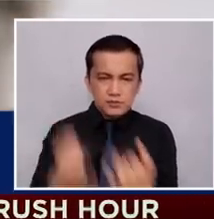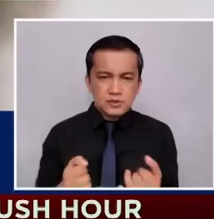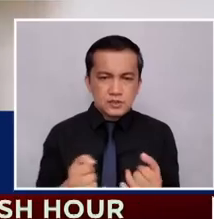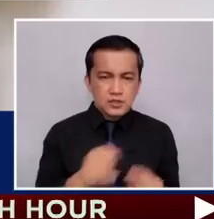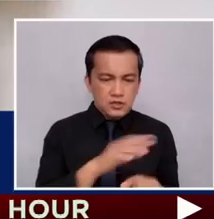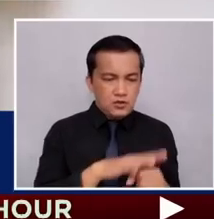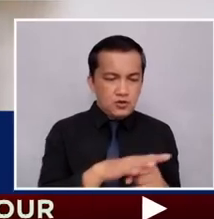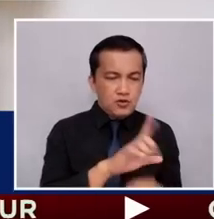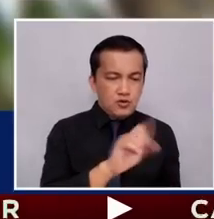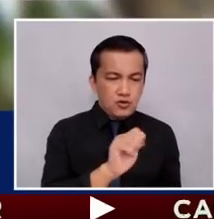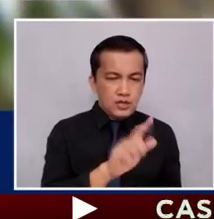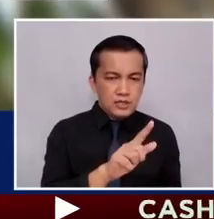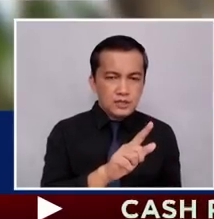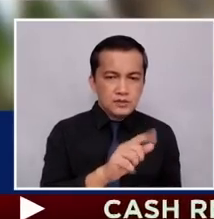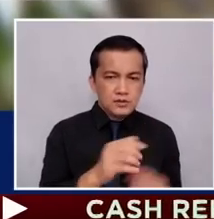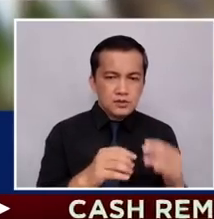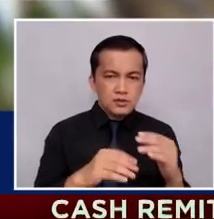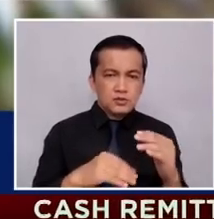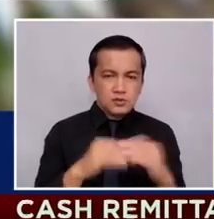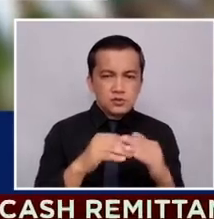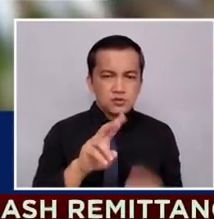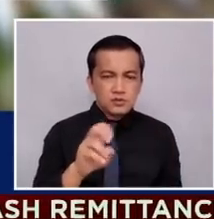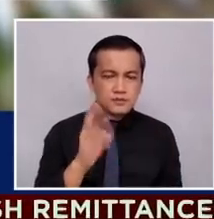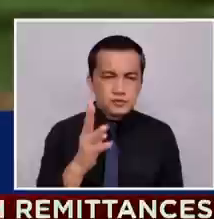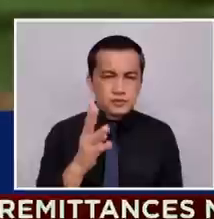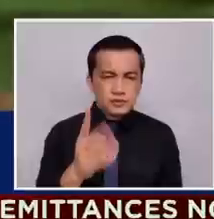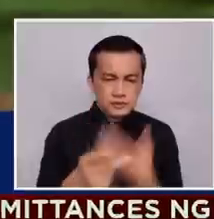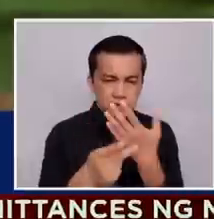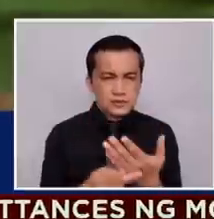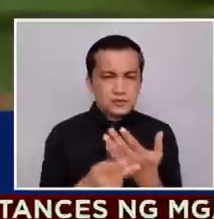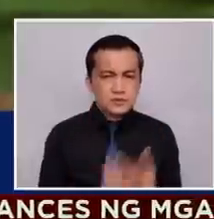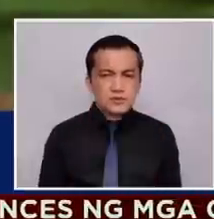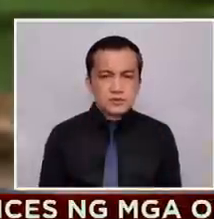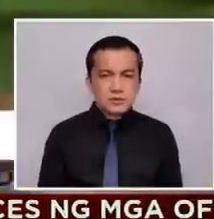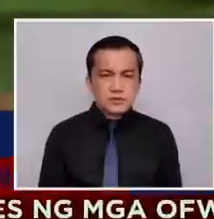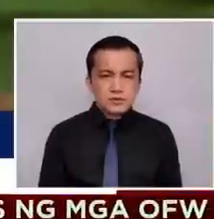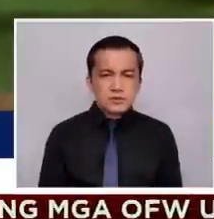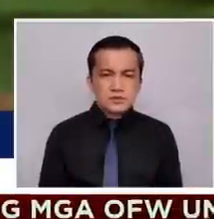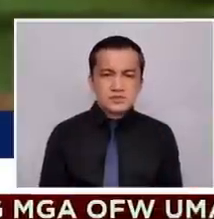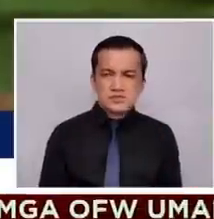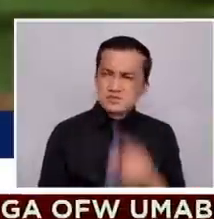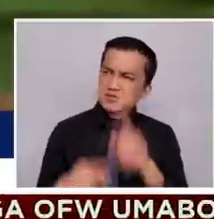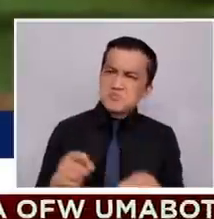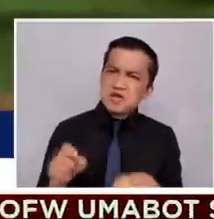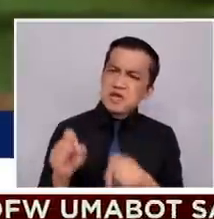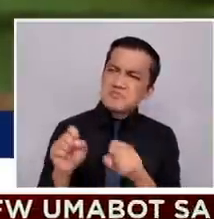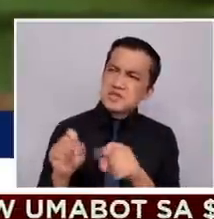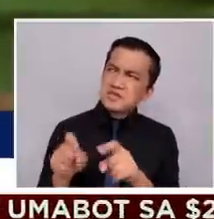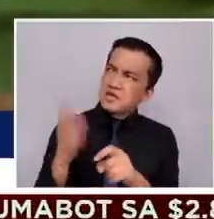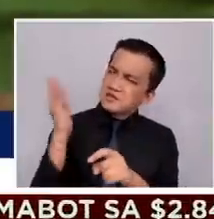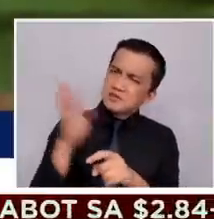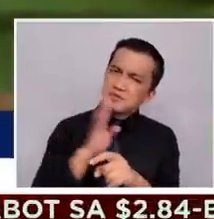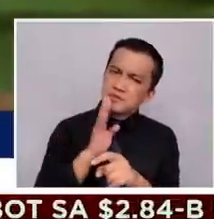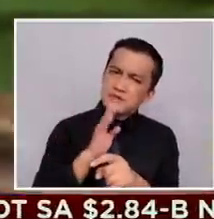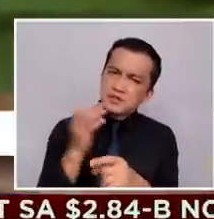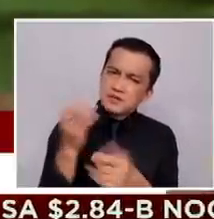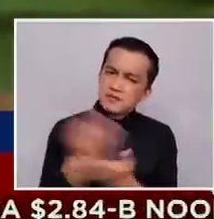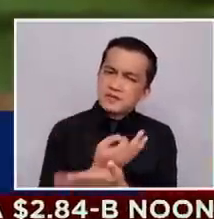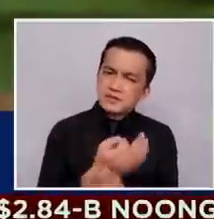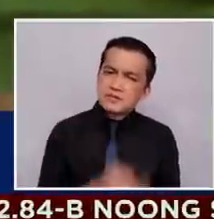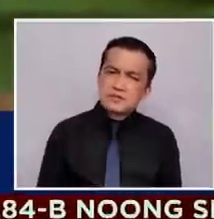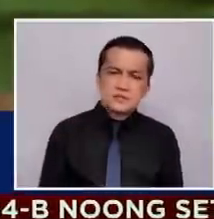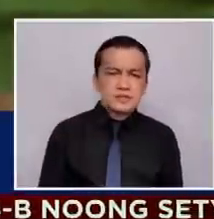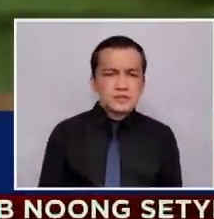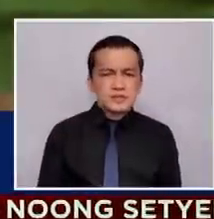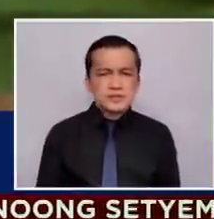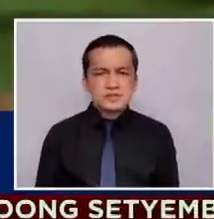local pumapalo sa 240 pesos kada kilo. Di na namin kaya ibenta yung mga sariwa talaga. Di